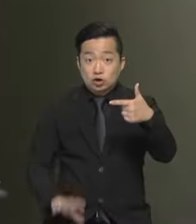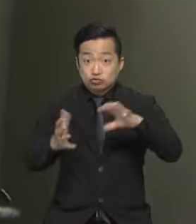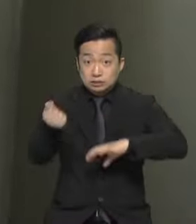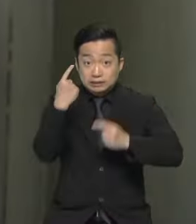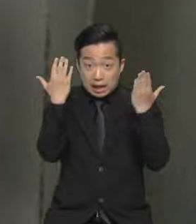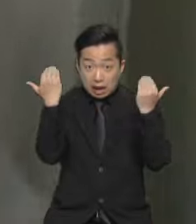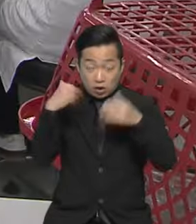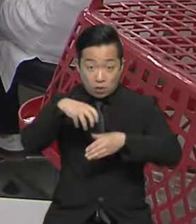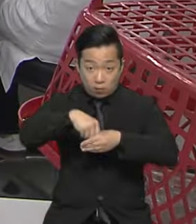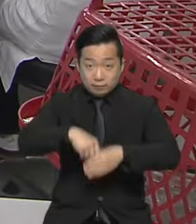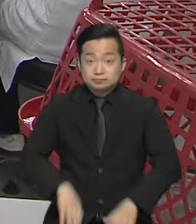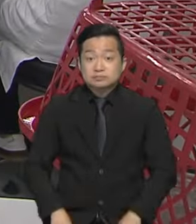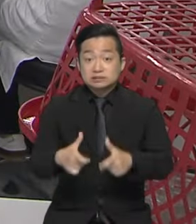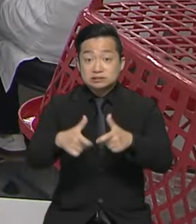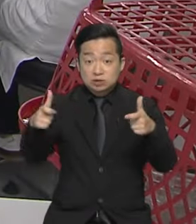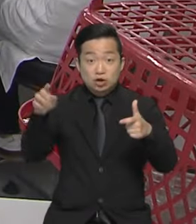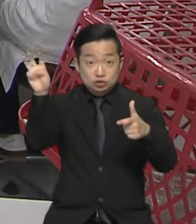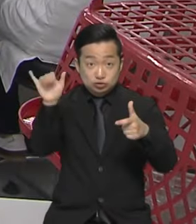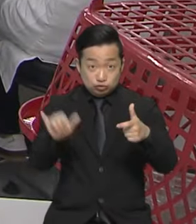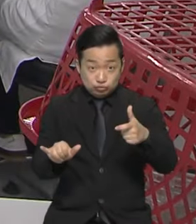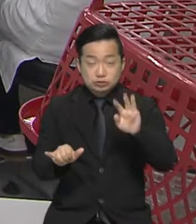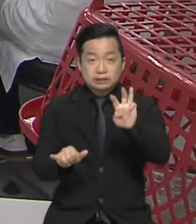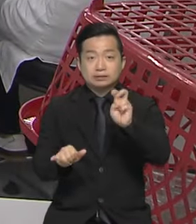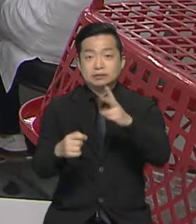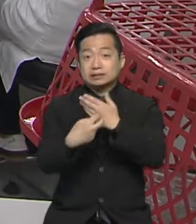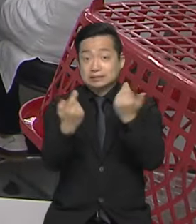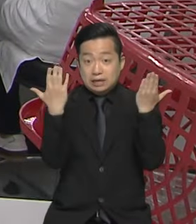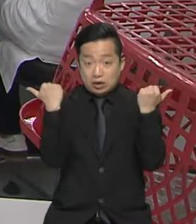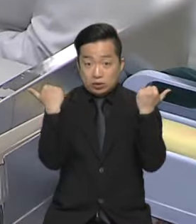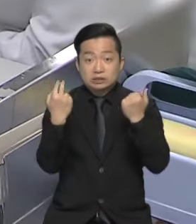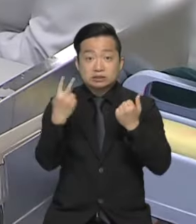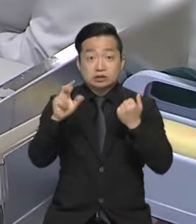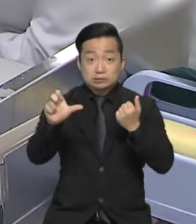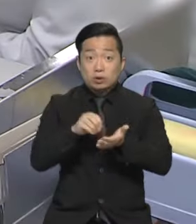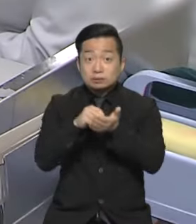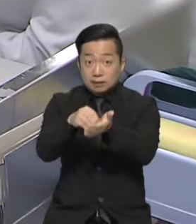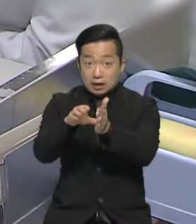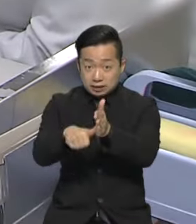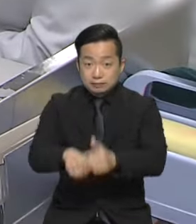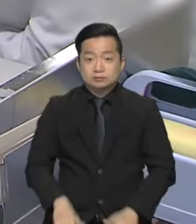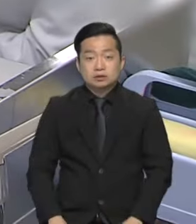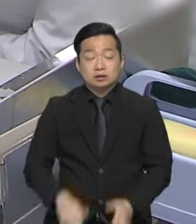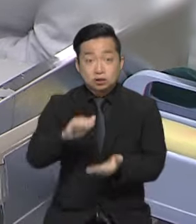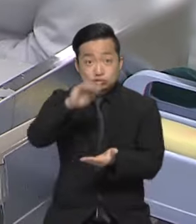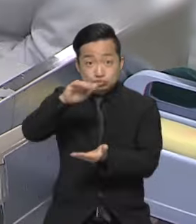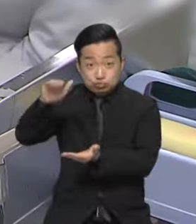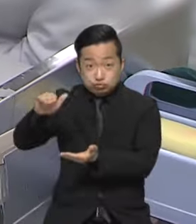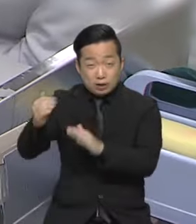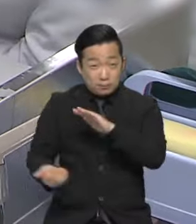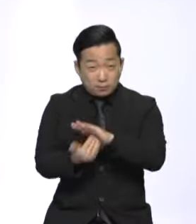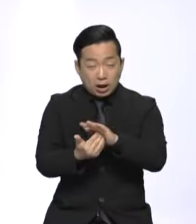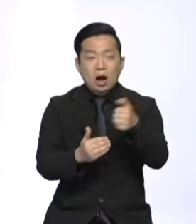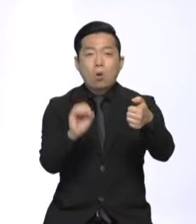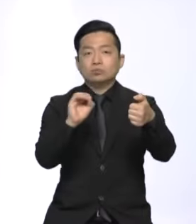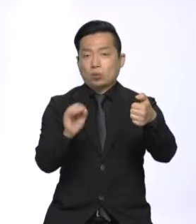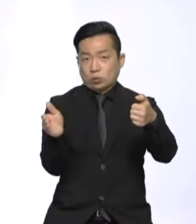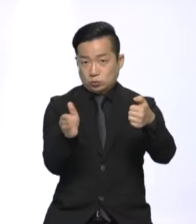포함해 증원을 받은 전국 32개 의대에 2025학년도에 한해 정원 규모를 최대